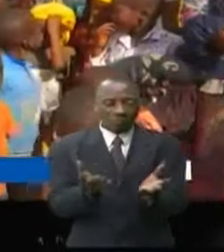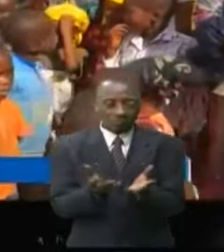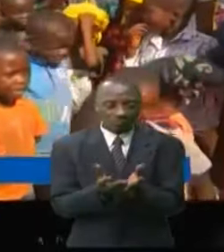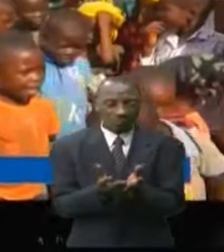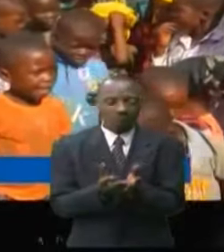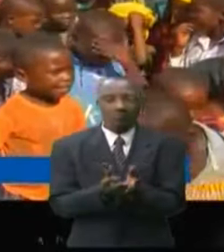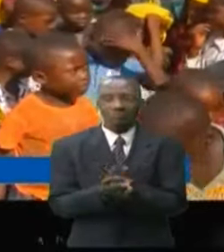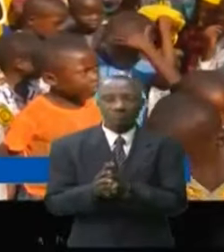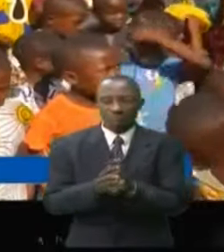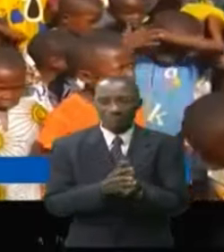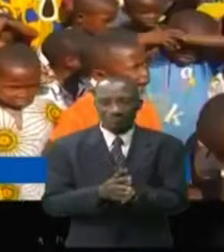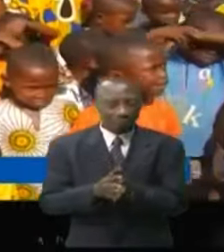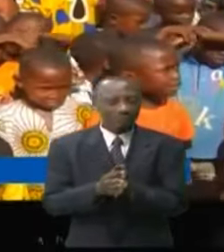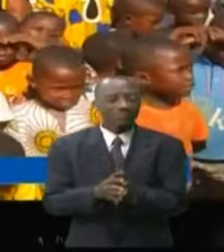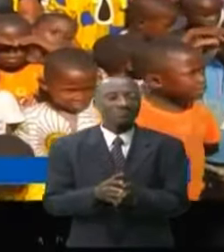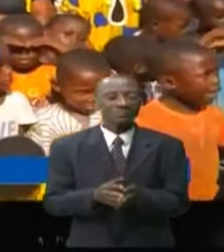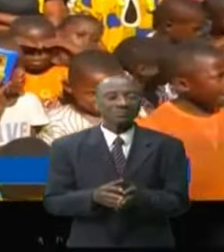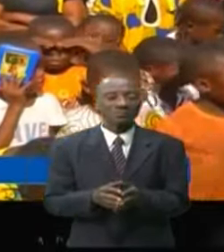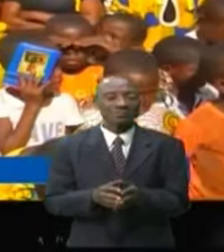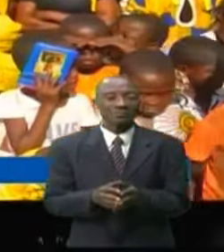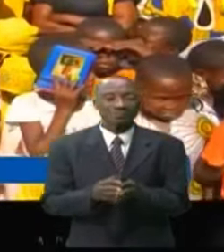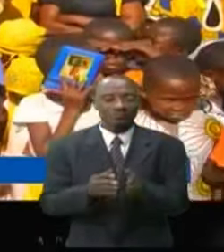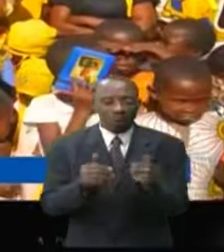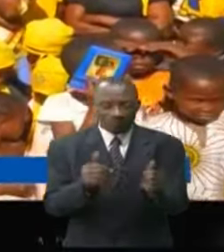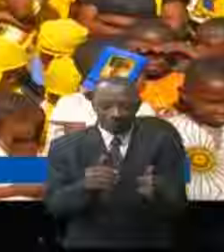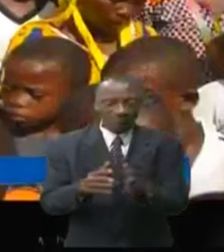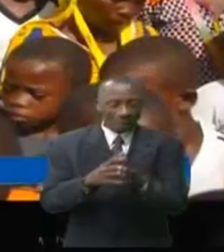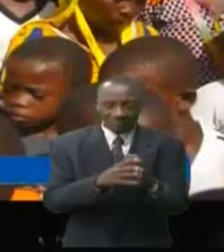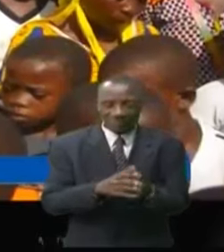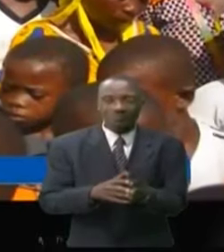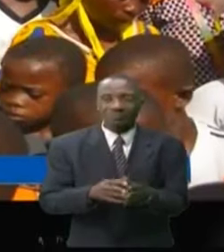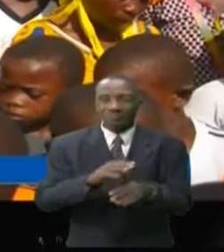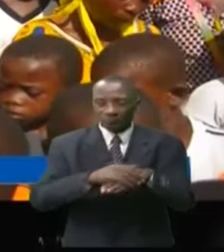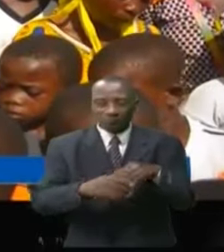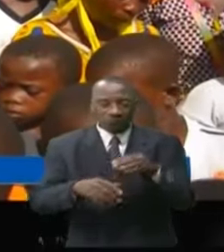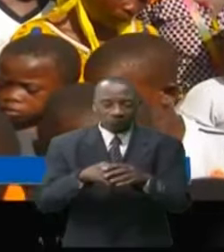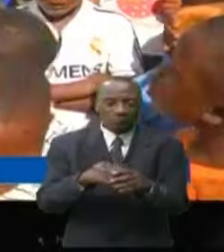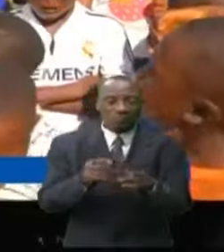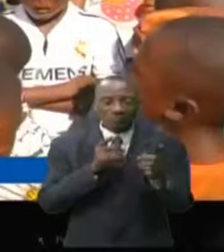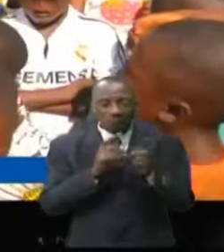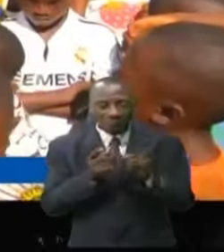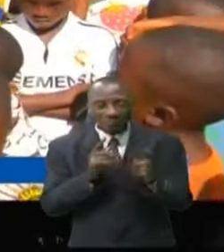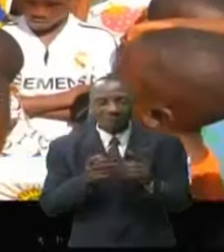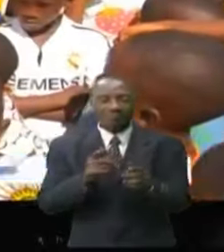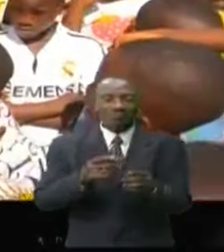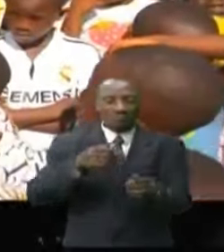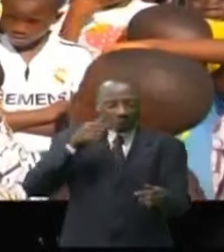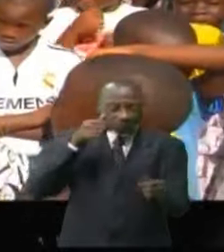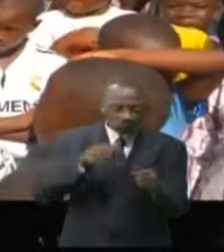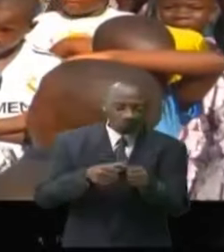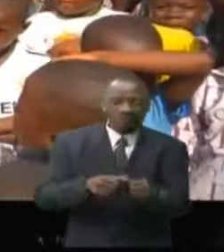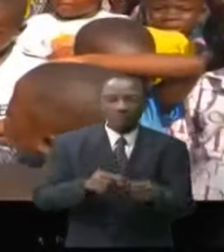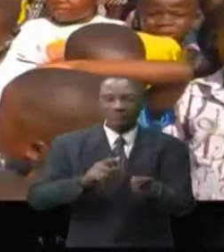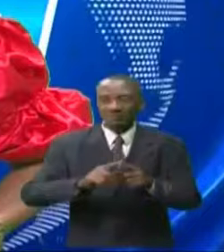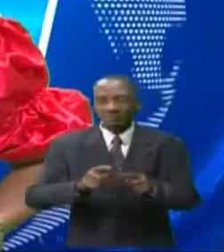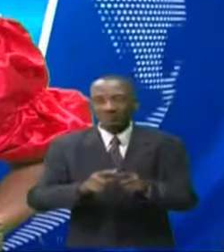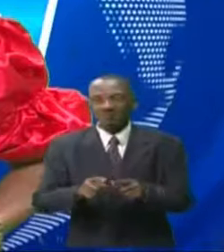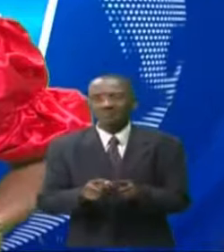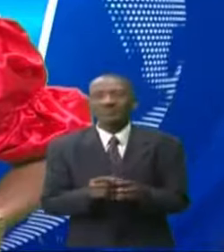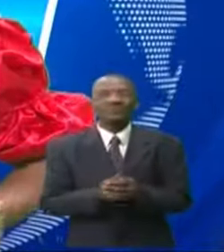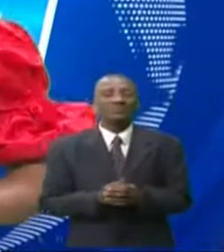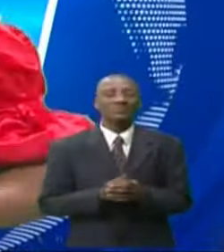à espérer que ces cris d'alarme sur l'effectivité de la gratuité de l'enseignement sera attendue par qui des